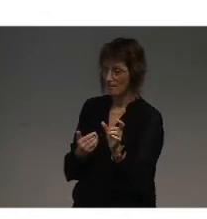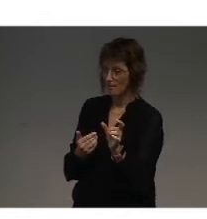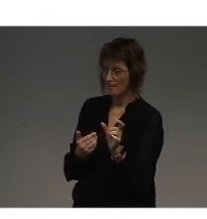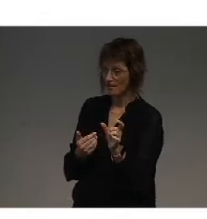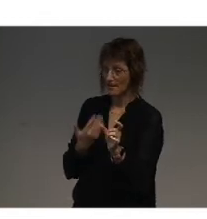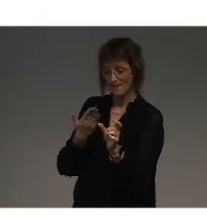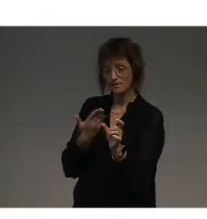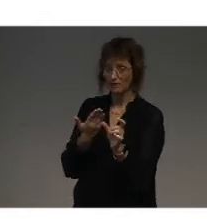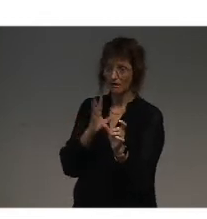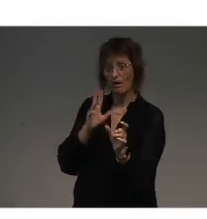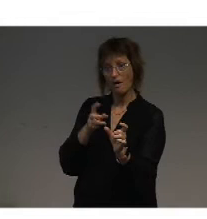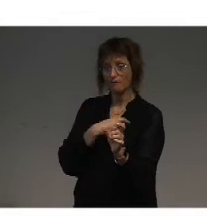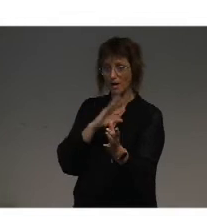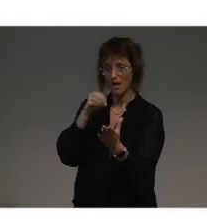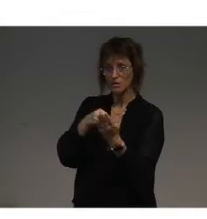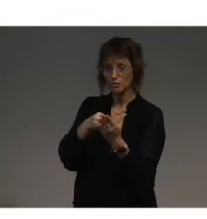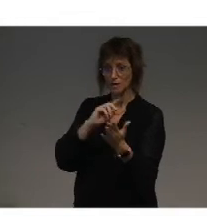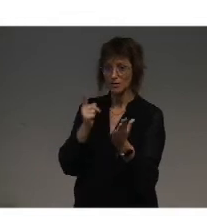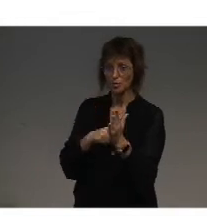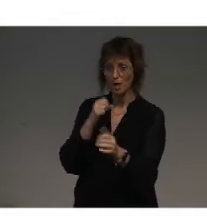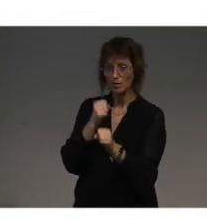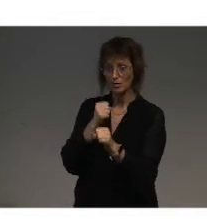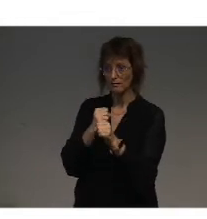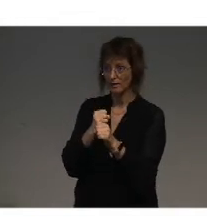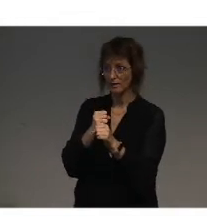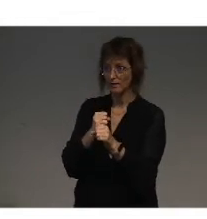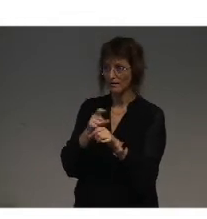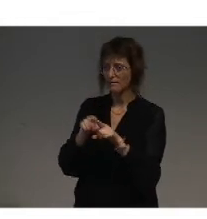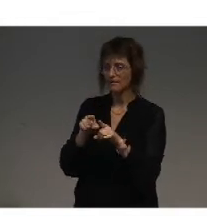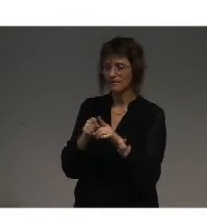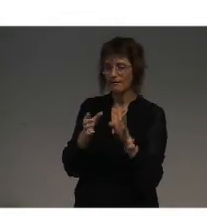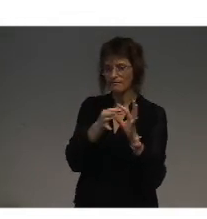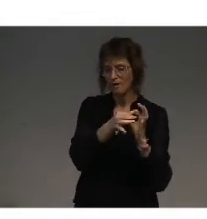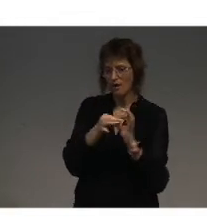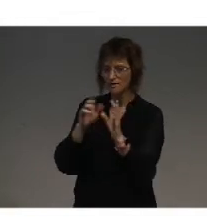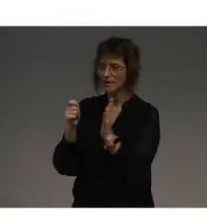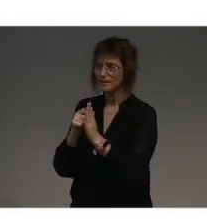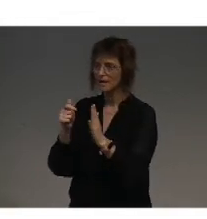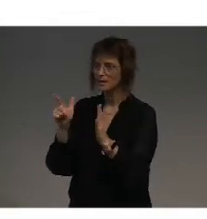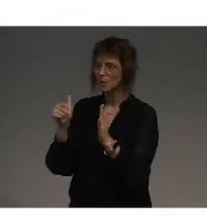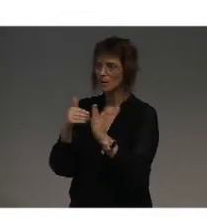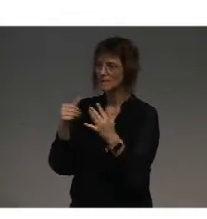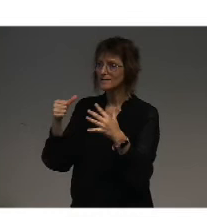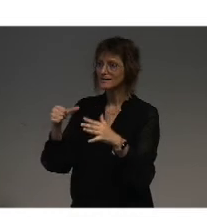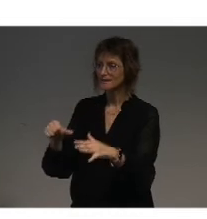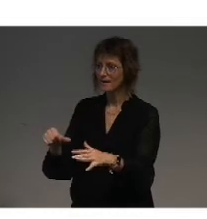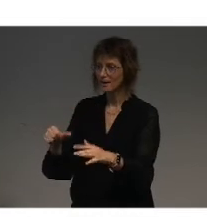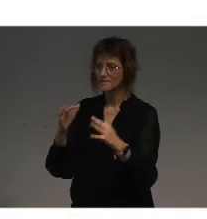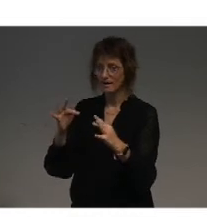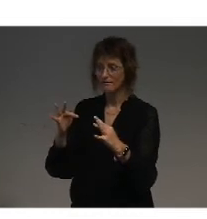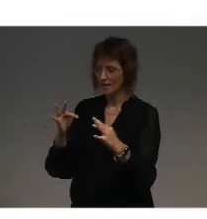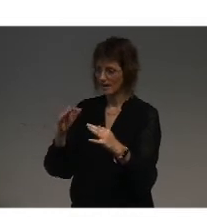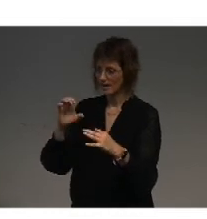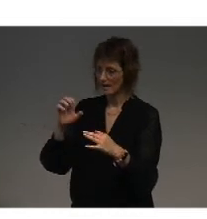rentre dans le droit du travail, elle est aussi en miroir de ce qui s'est passé depuis 2016 sur la question de l'exposome,